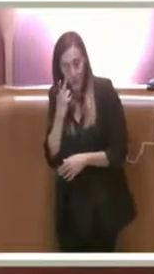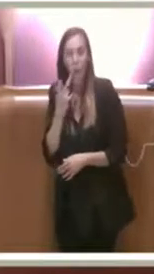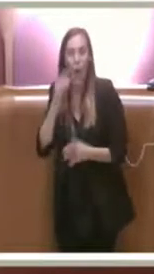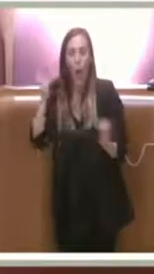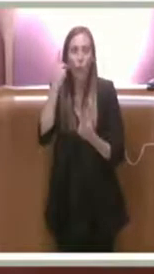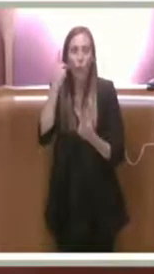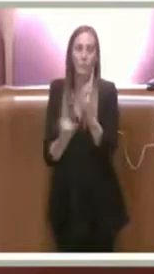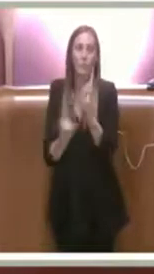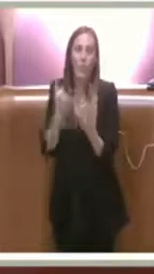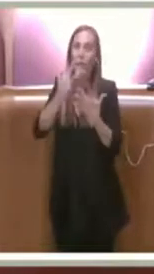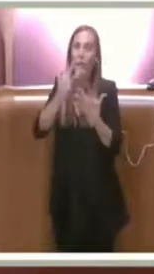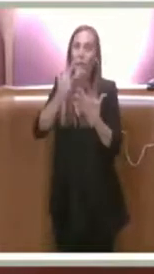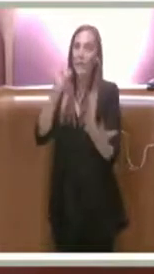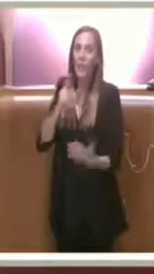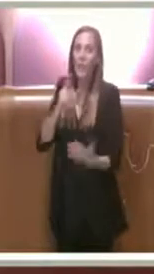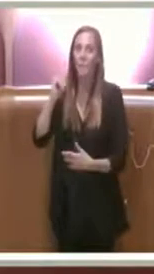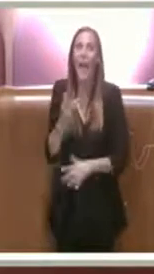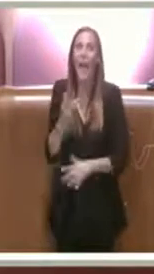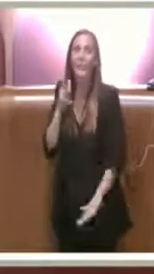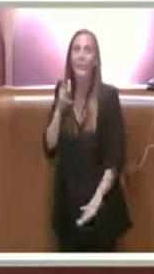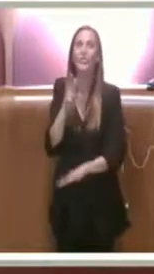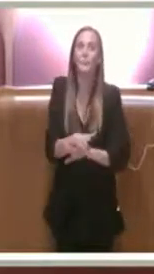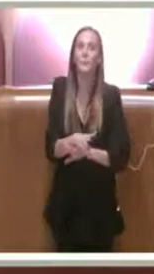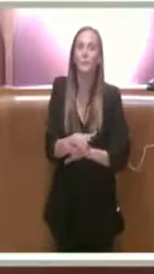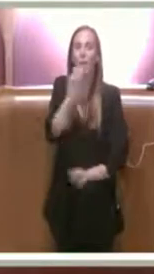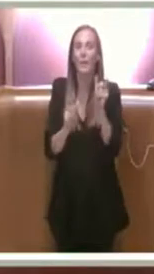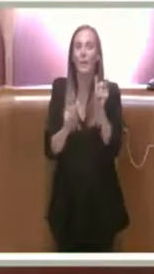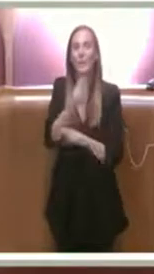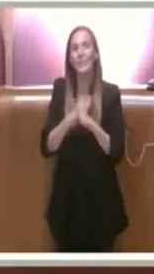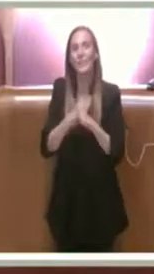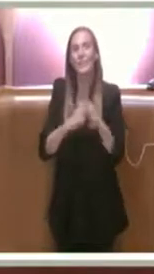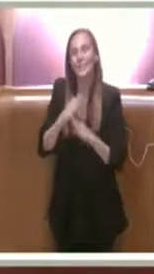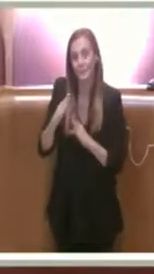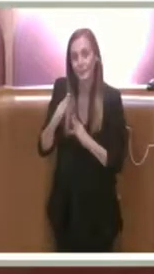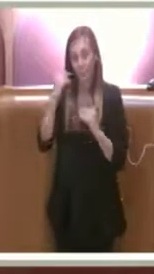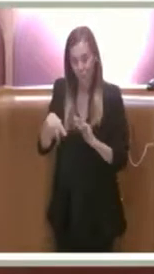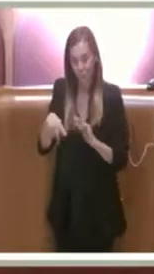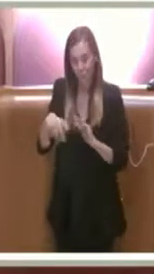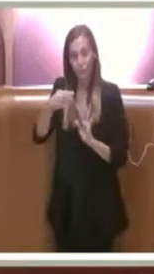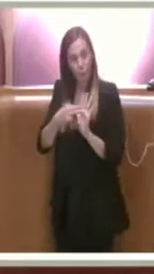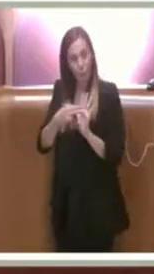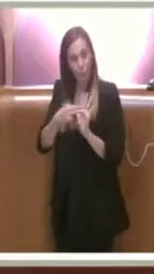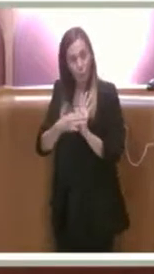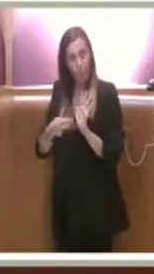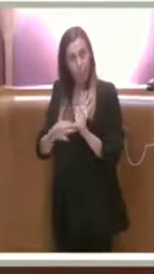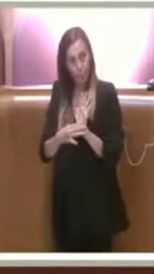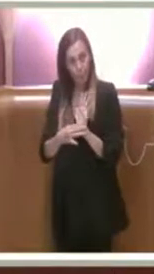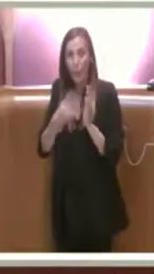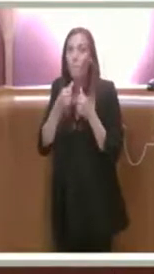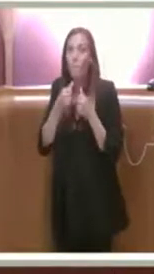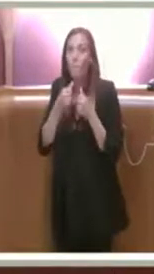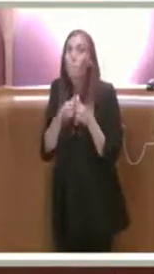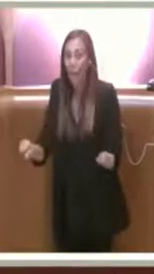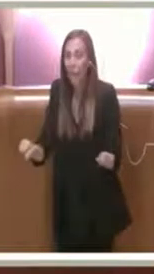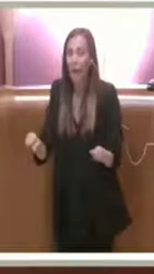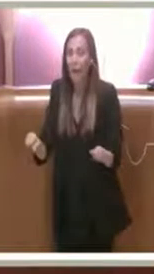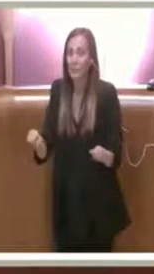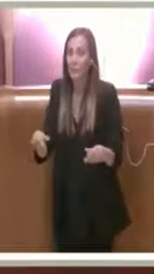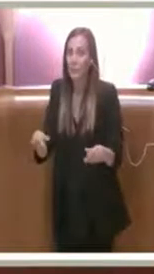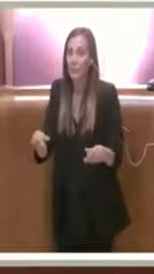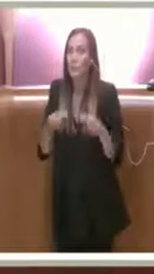evidenziata. L'accessibilità per le persone con disabilità, in alcuni punti sono state inserite queste fondamentali